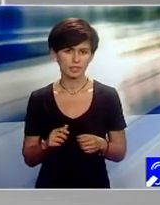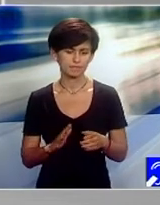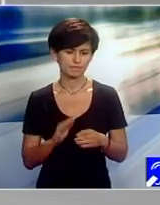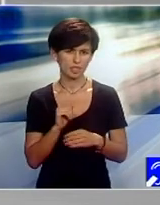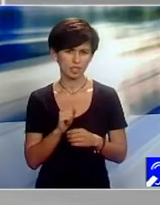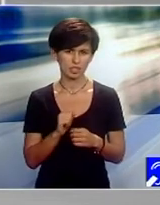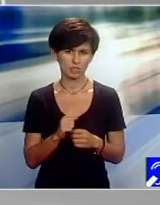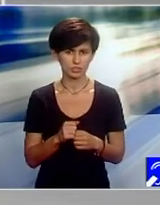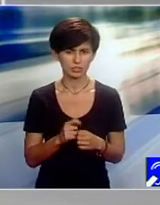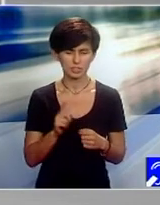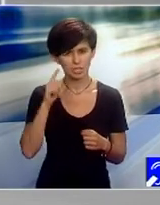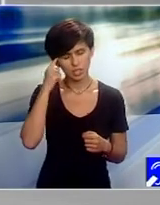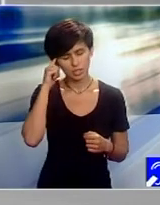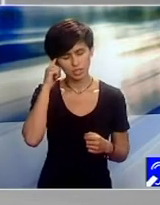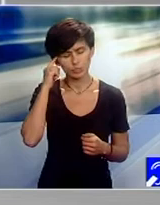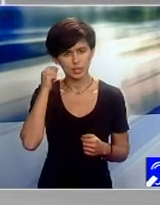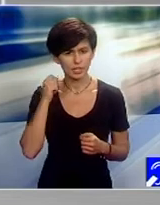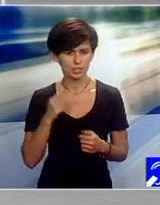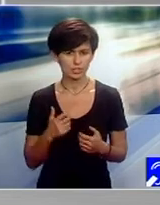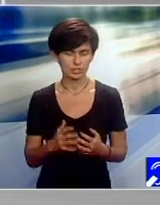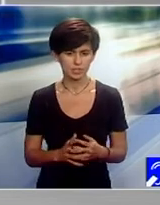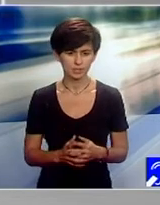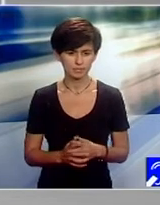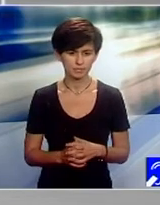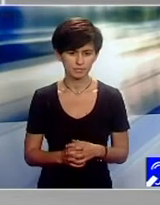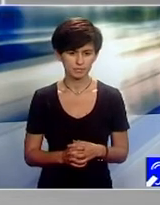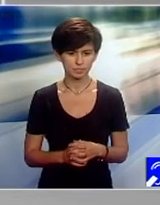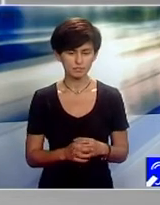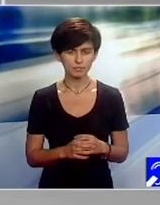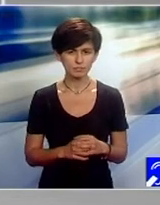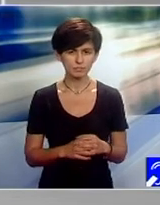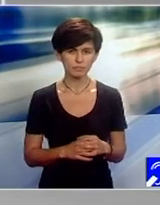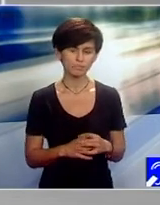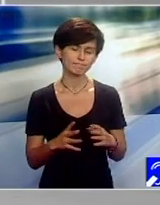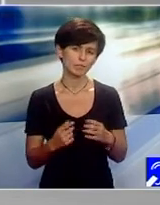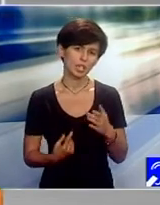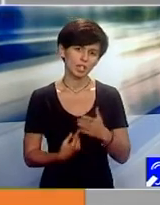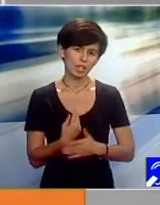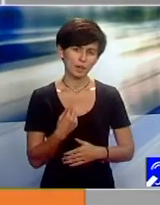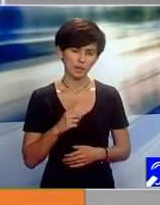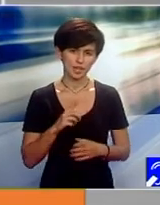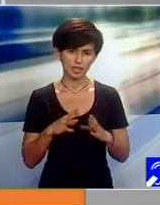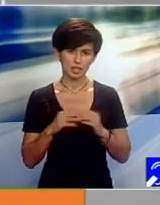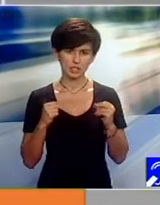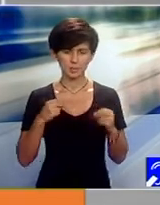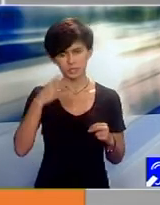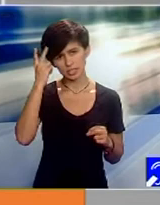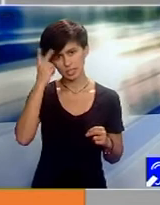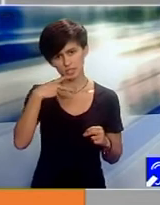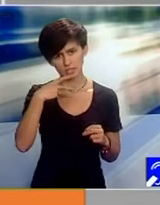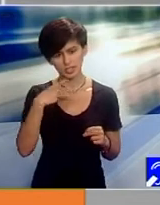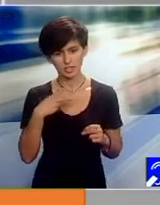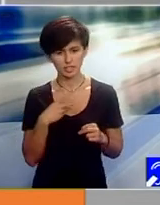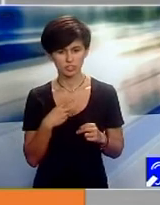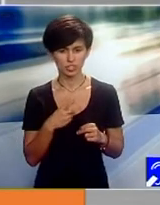Exact. Chiar în prima fază a acestei boli apare confuzia, mai apoi confuzia este un pic stopată de